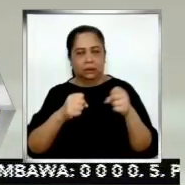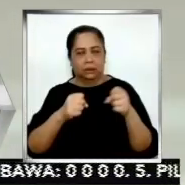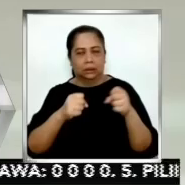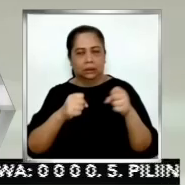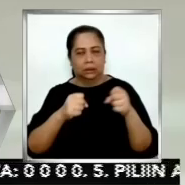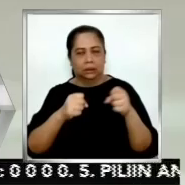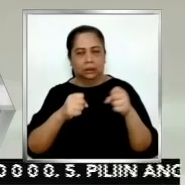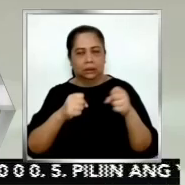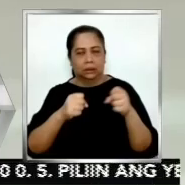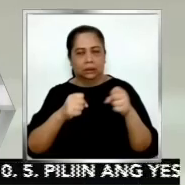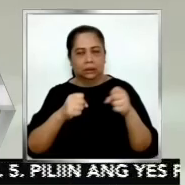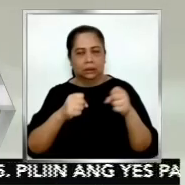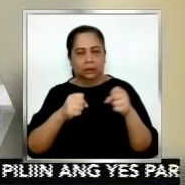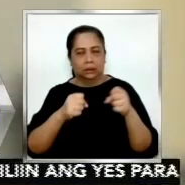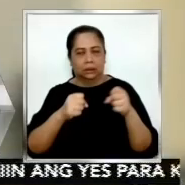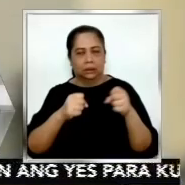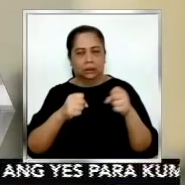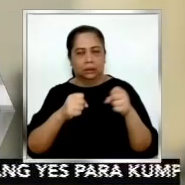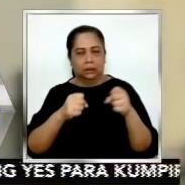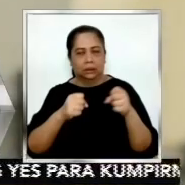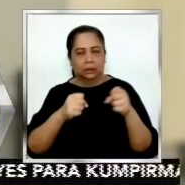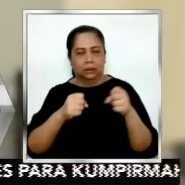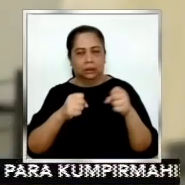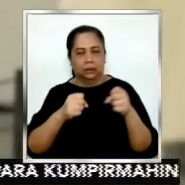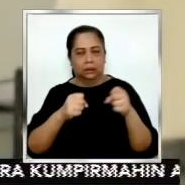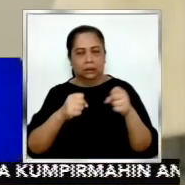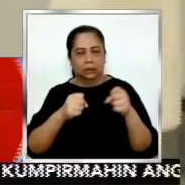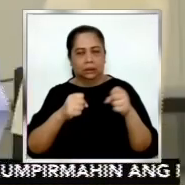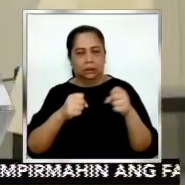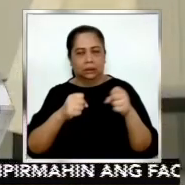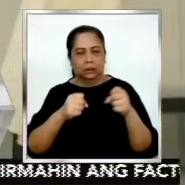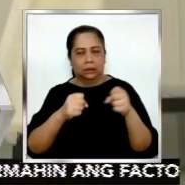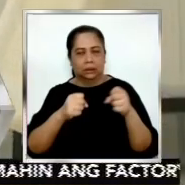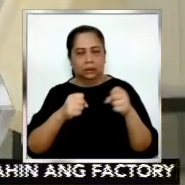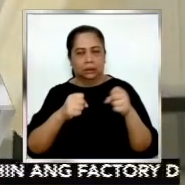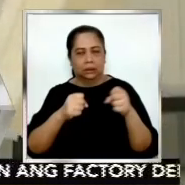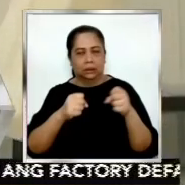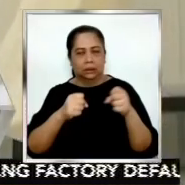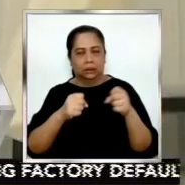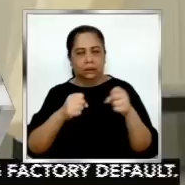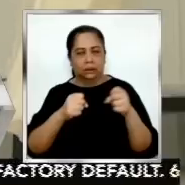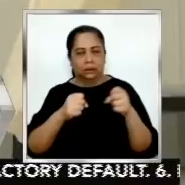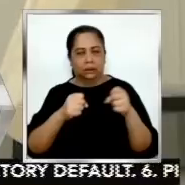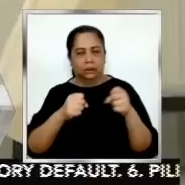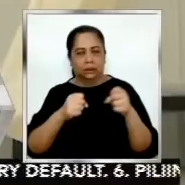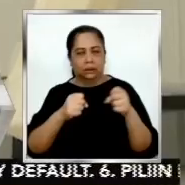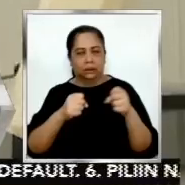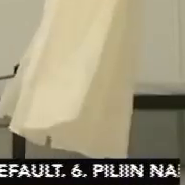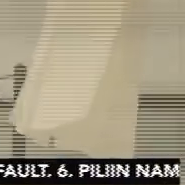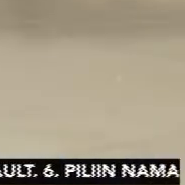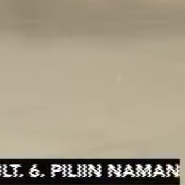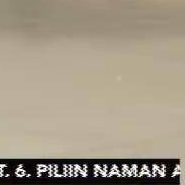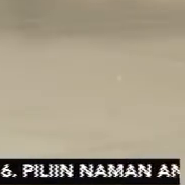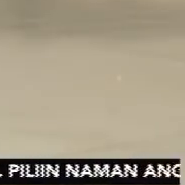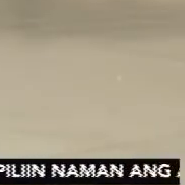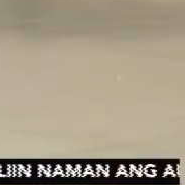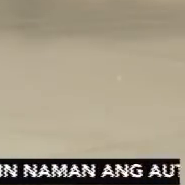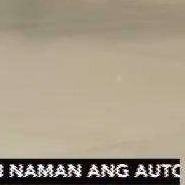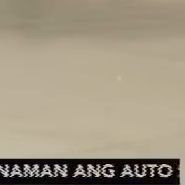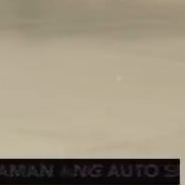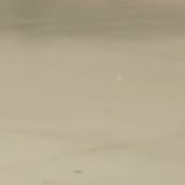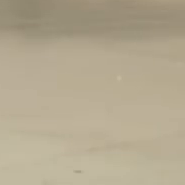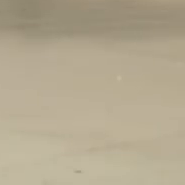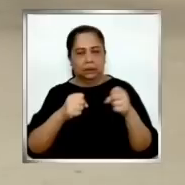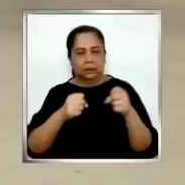kaso ang pasok sa exemption. Ang tiniyak ng NTF, hindi pa puno ang mga isolation facility sa bansa. Kaya panawagan